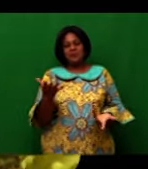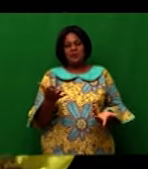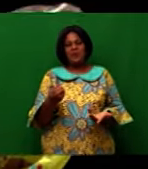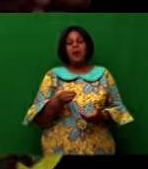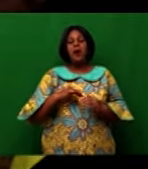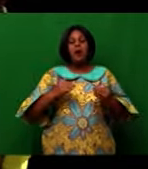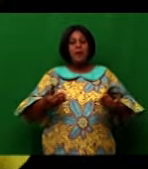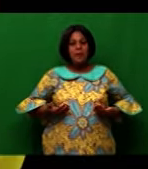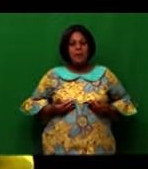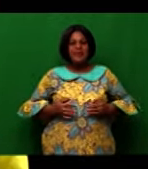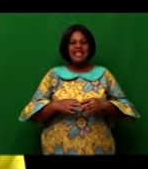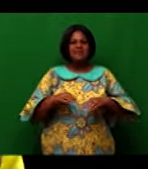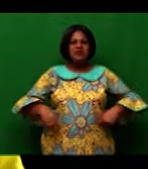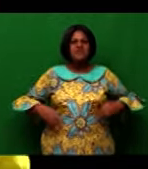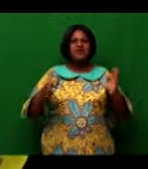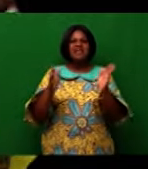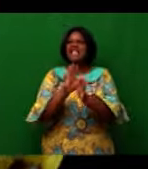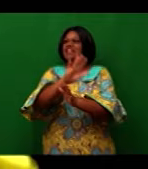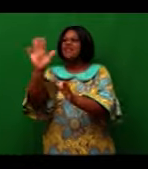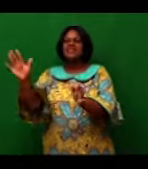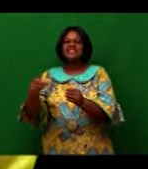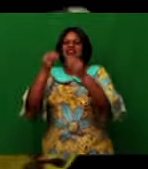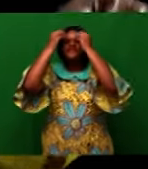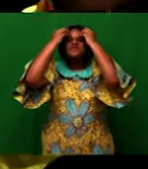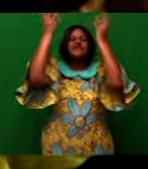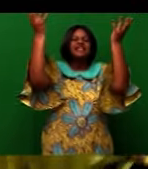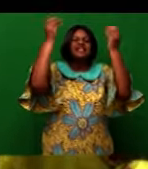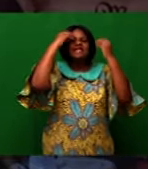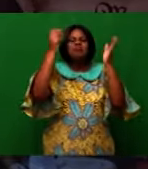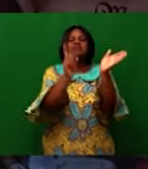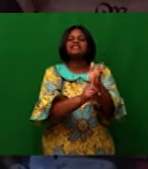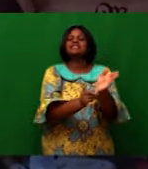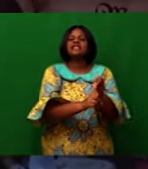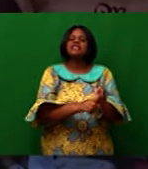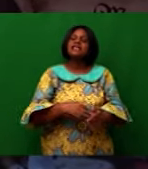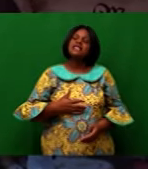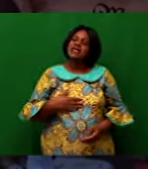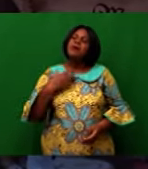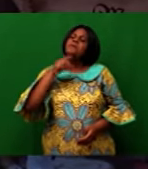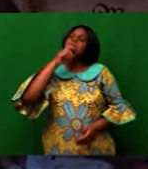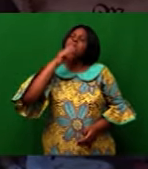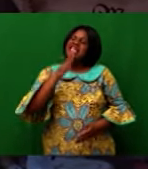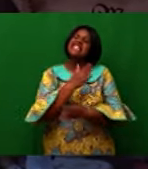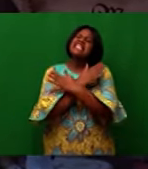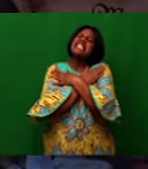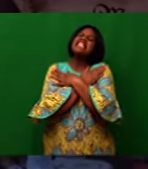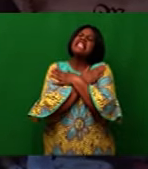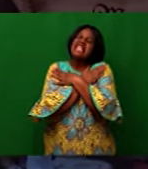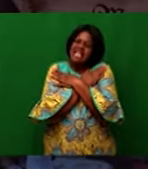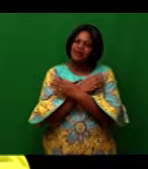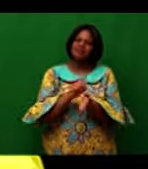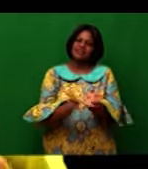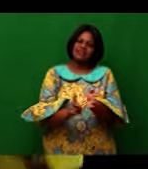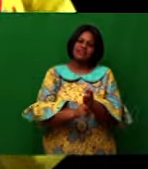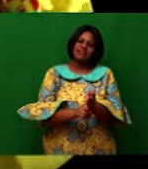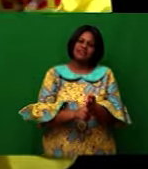things. Saka ukati nemabonde manje munhu anofunga kuti rega ndotsvaka kumafuro manyoro. Ukatarisa vese vakaita mabarika vaya vana David